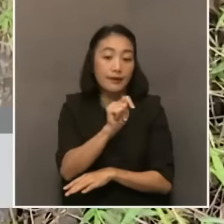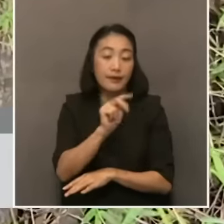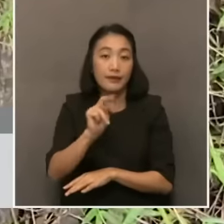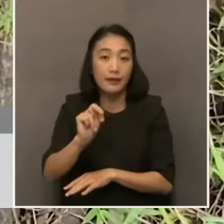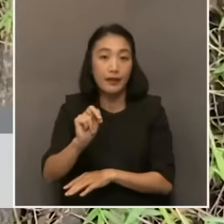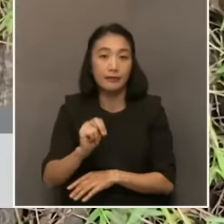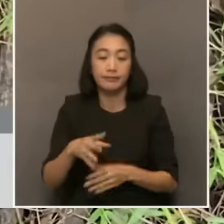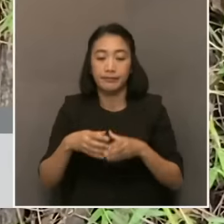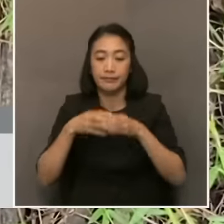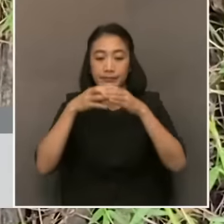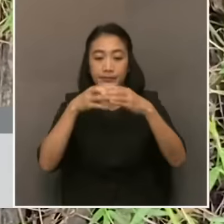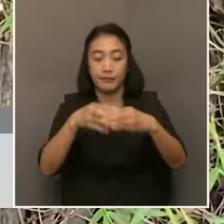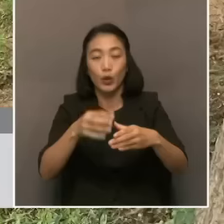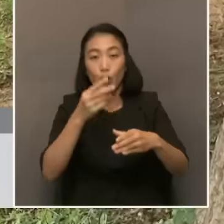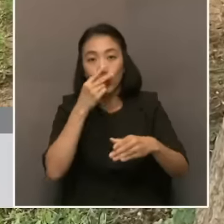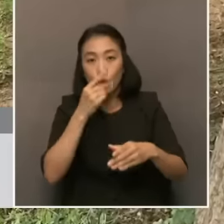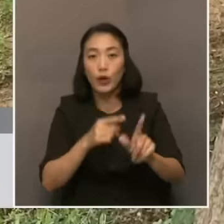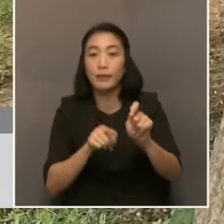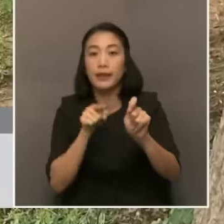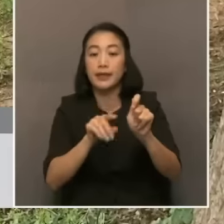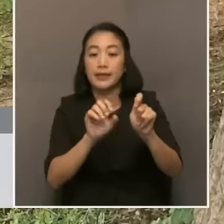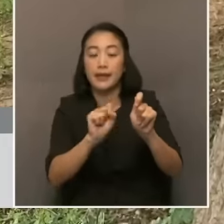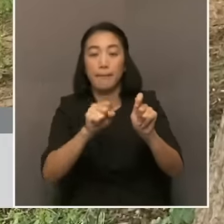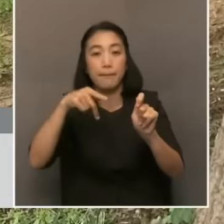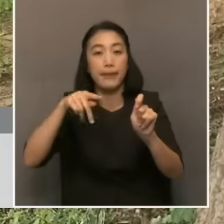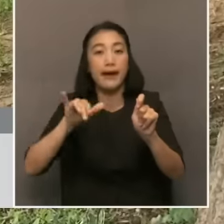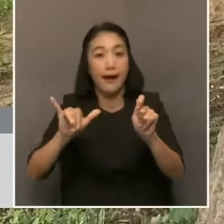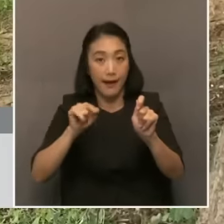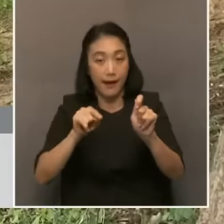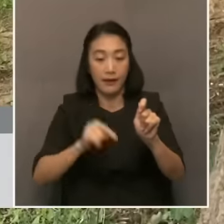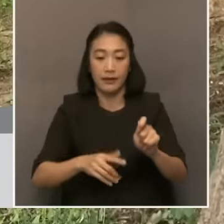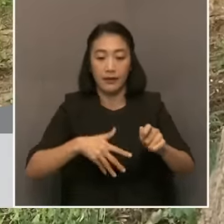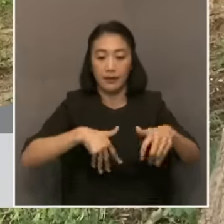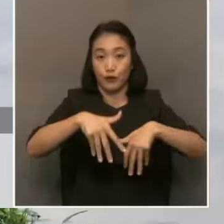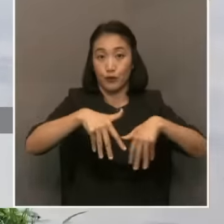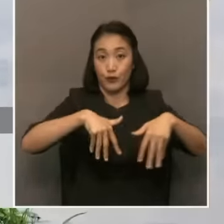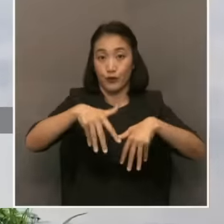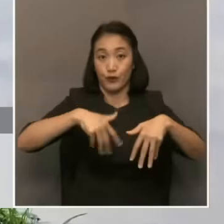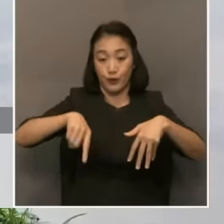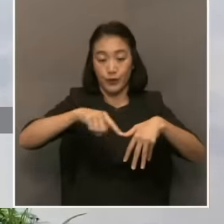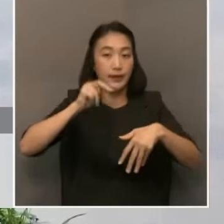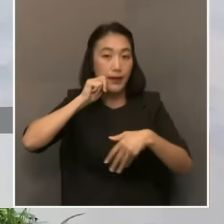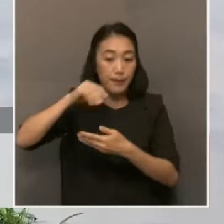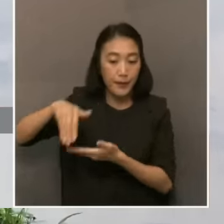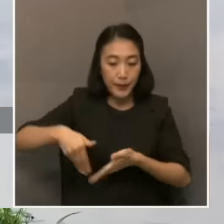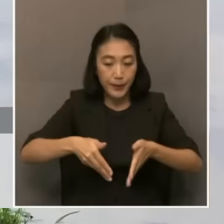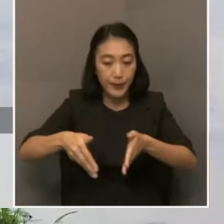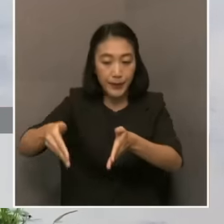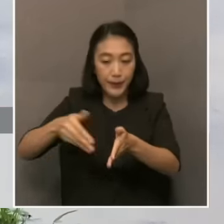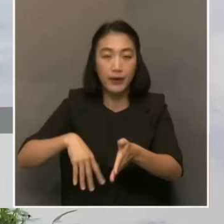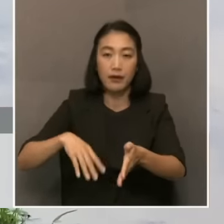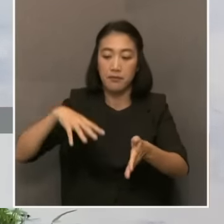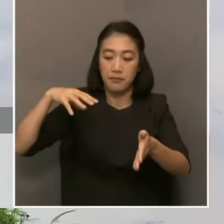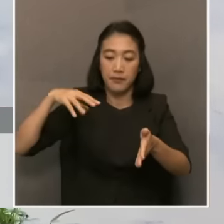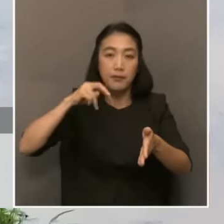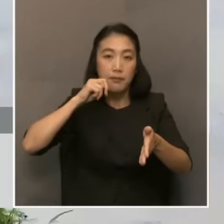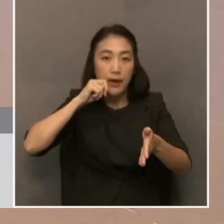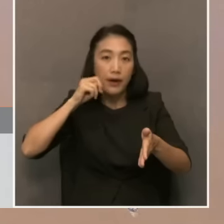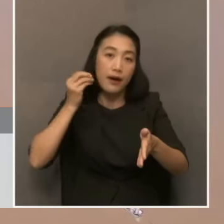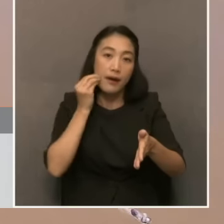หาดอาสาอำเภอสรยาตรงนี้เป็นชุมชนริมแม่น้ำเจ้าพระยาในฝั่งตะวันออกนะนะคะระดับน้ำสูง